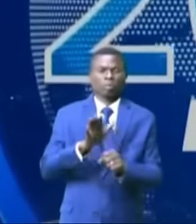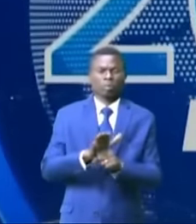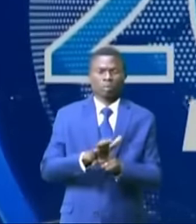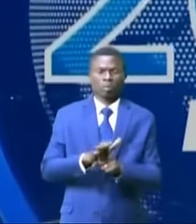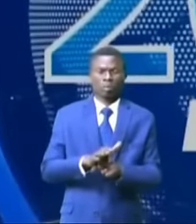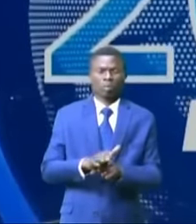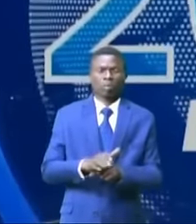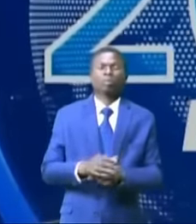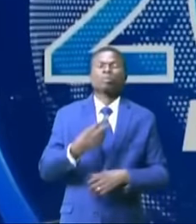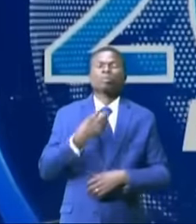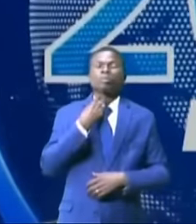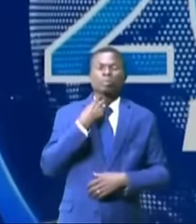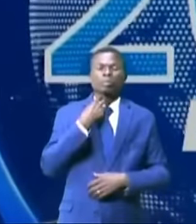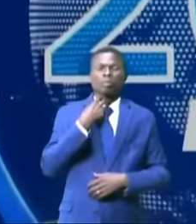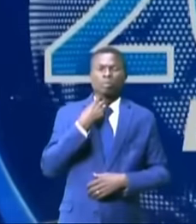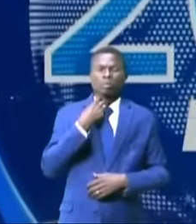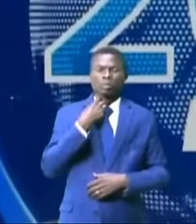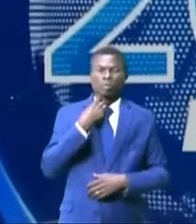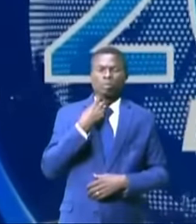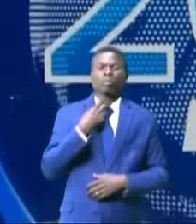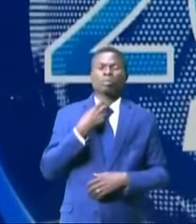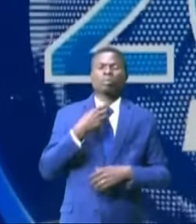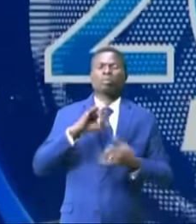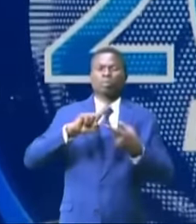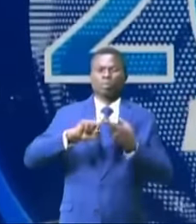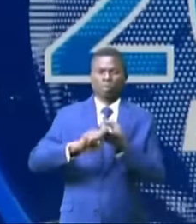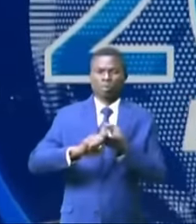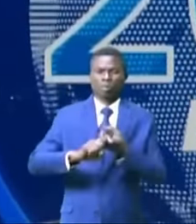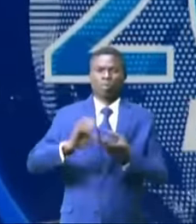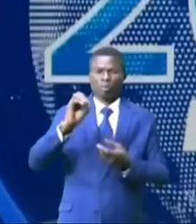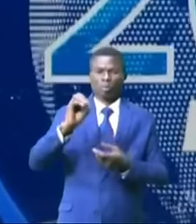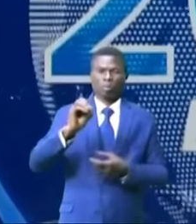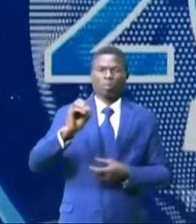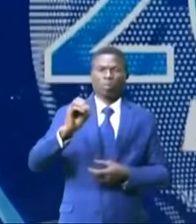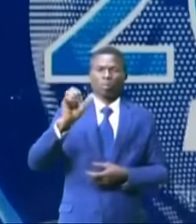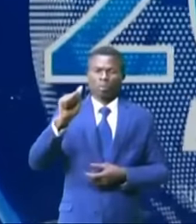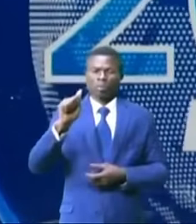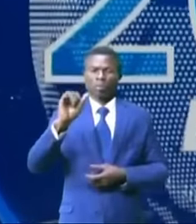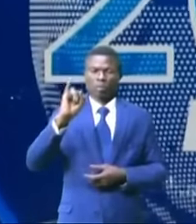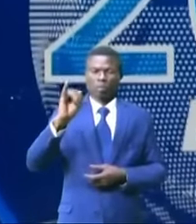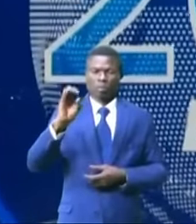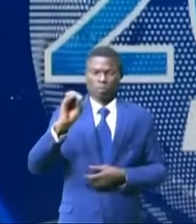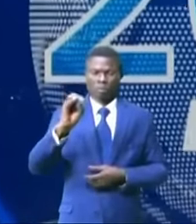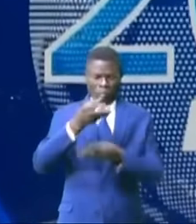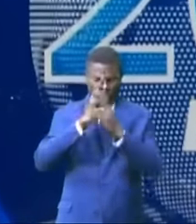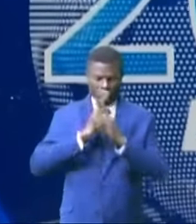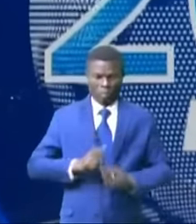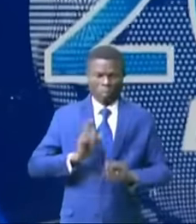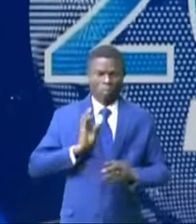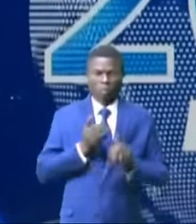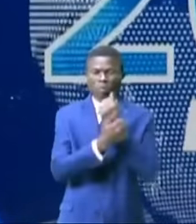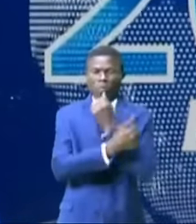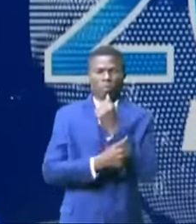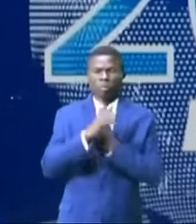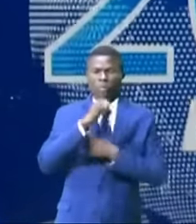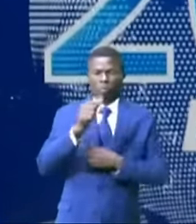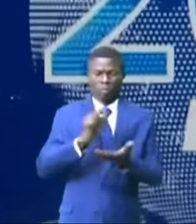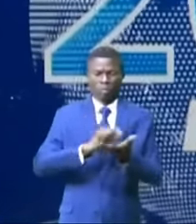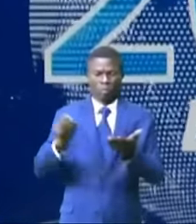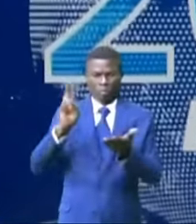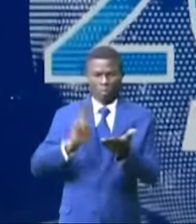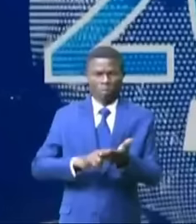avancée qui freine la certification de l'OACI qui ne fait pas l'honneur de notre pays. Fait à